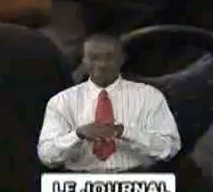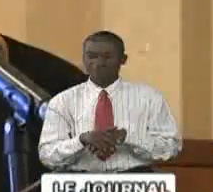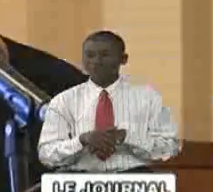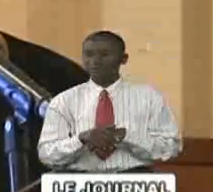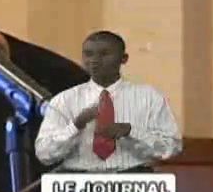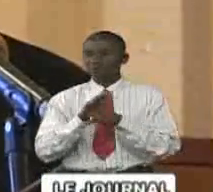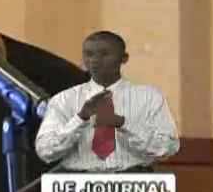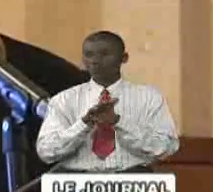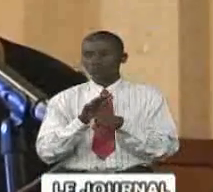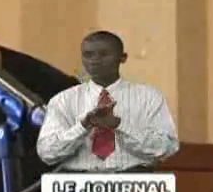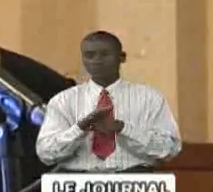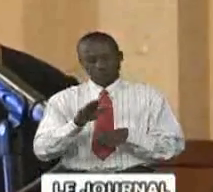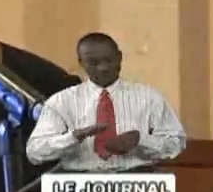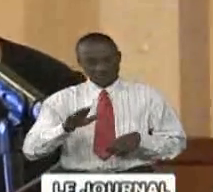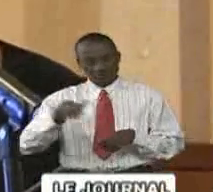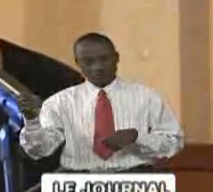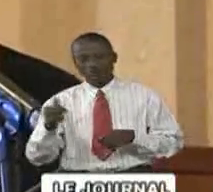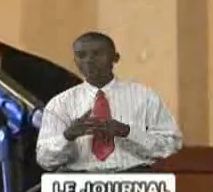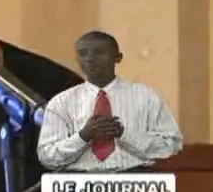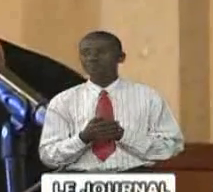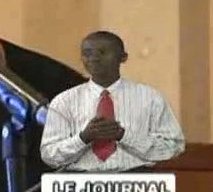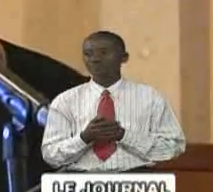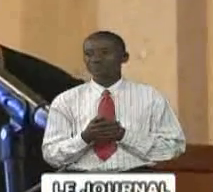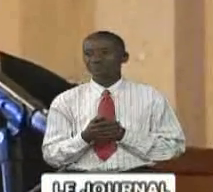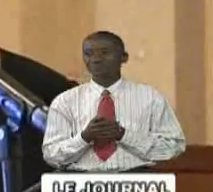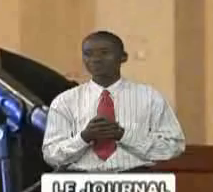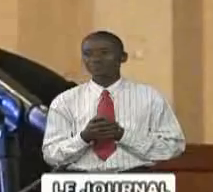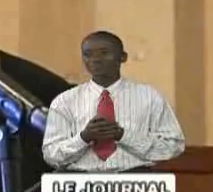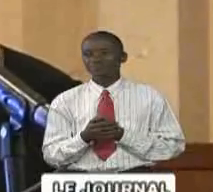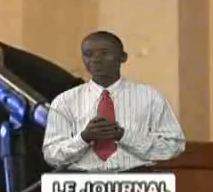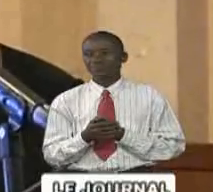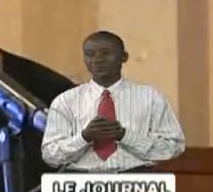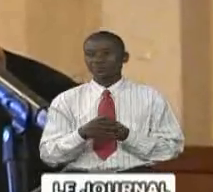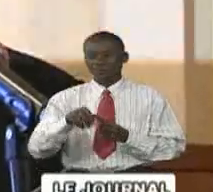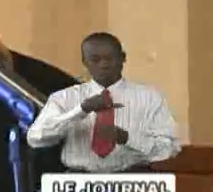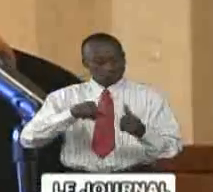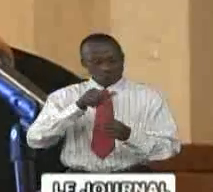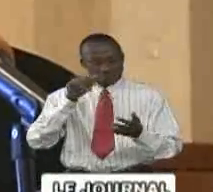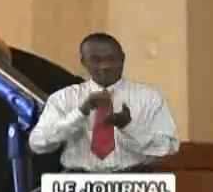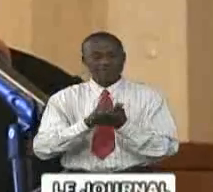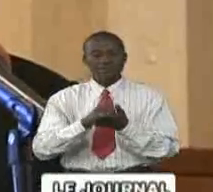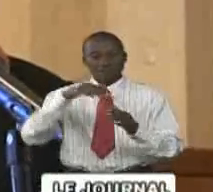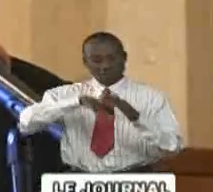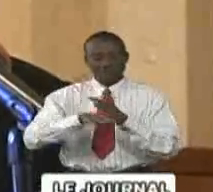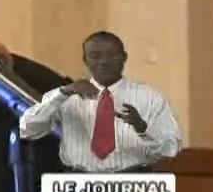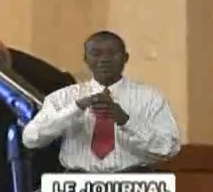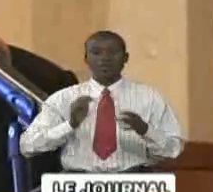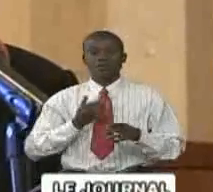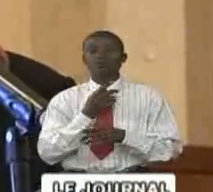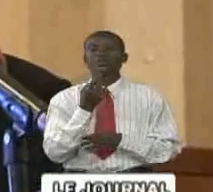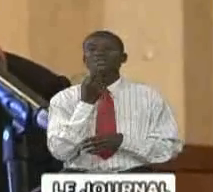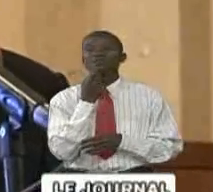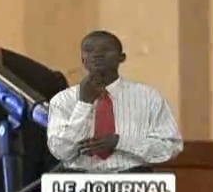sportifs, c'est le tour du début, mais c'est le tour de l'histoire, qui connaîtra aussi